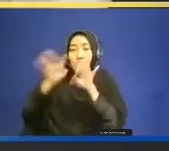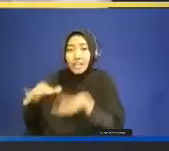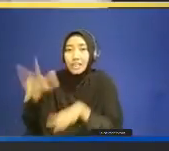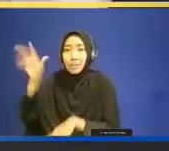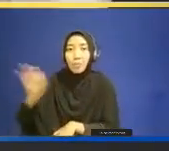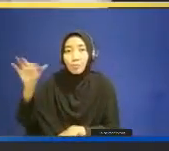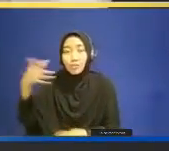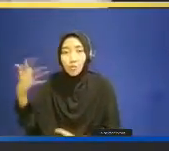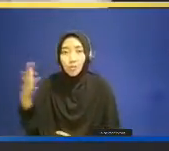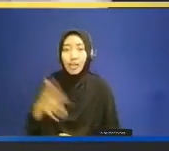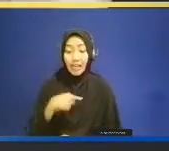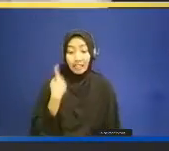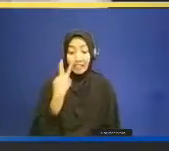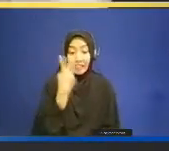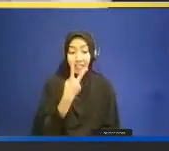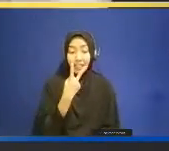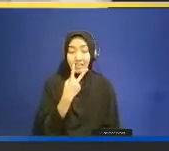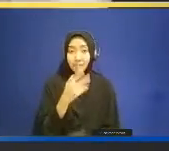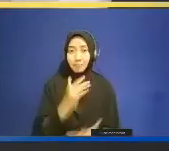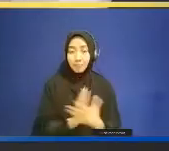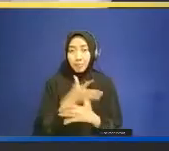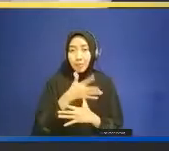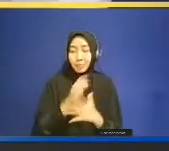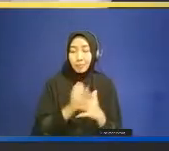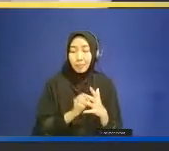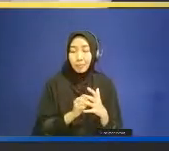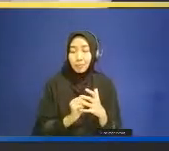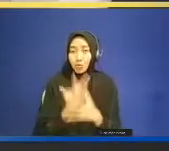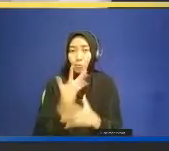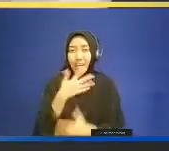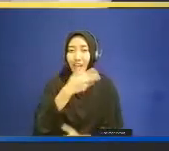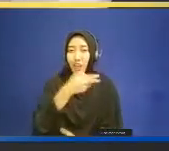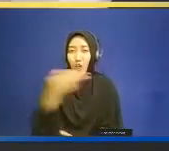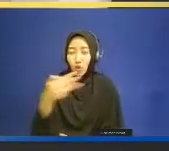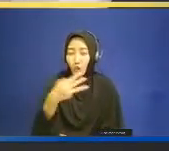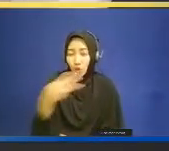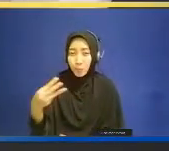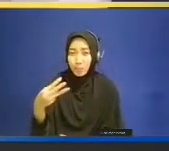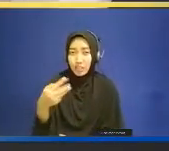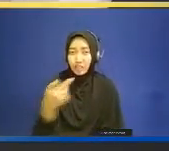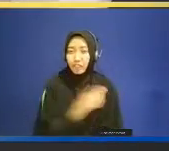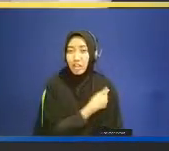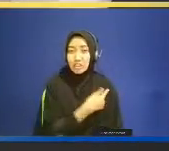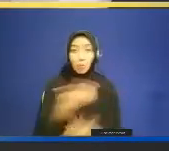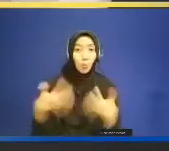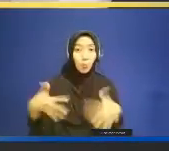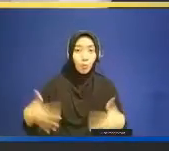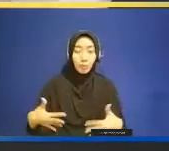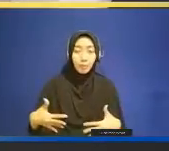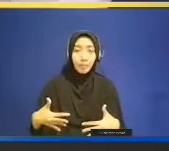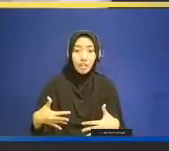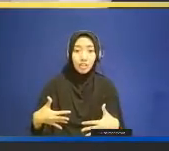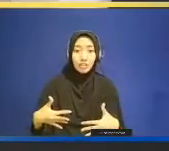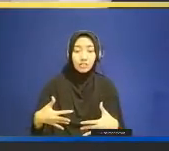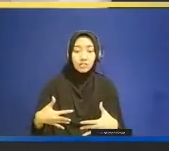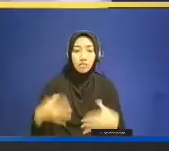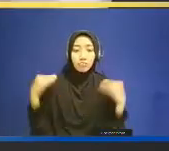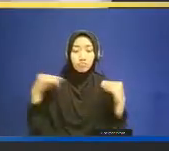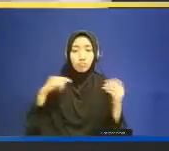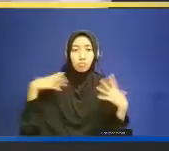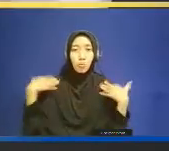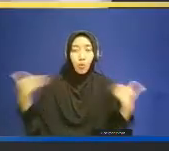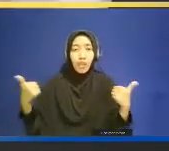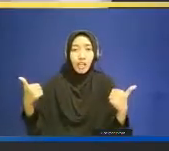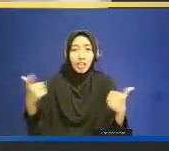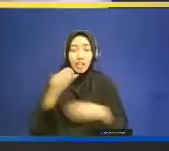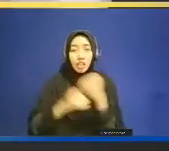80 kalau kita lihat di dalam proyeksi pertumbuhan ekonomi yang akses vaksinnya luar biasa itu recoverynya di Tahun